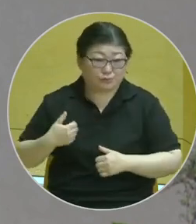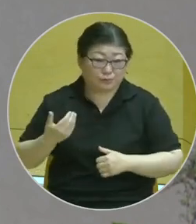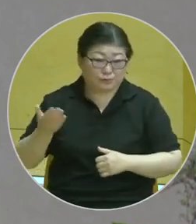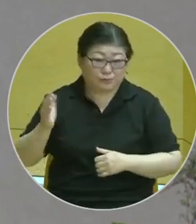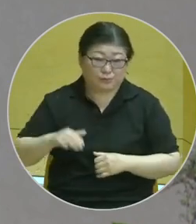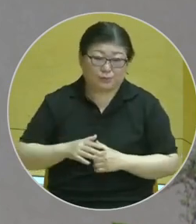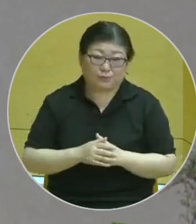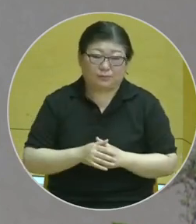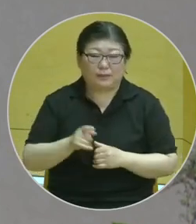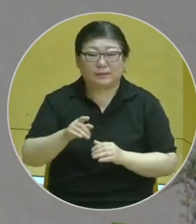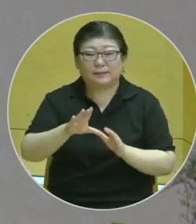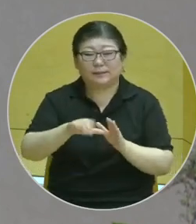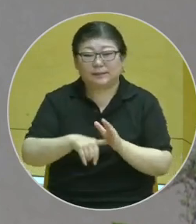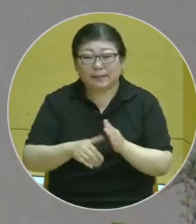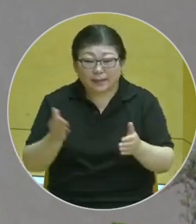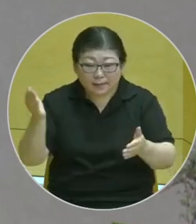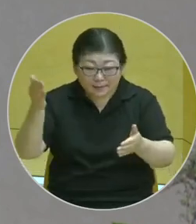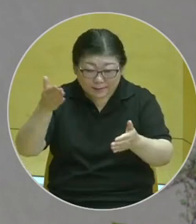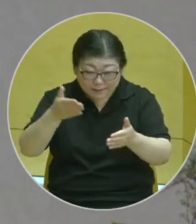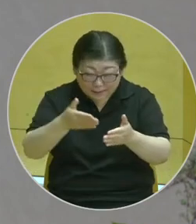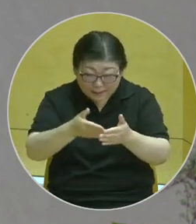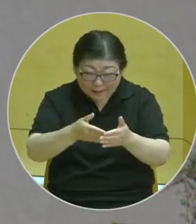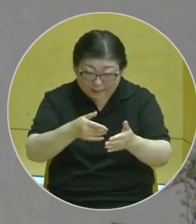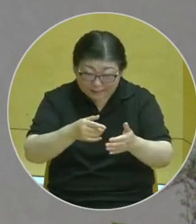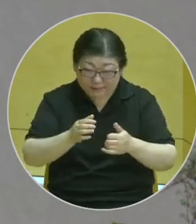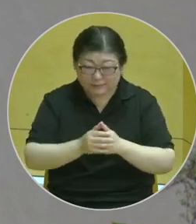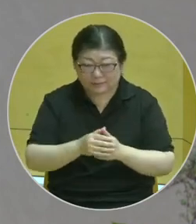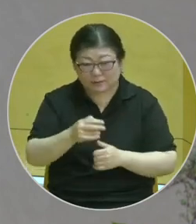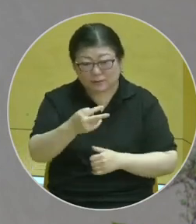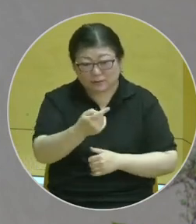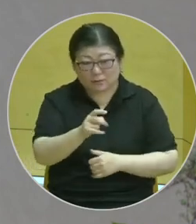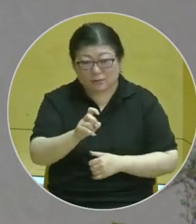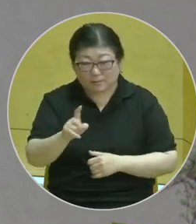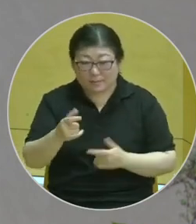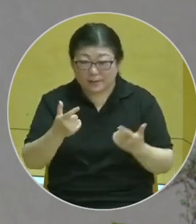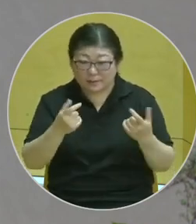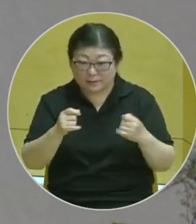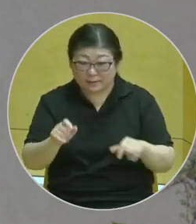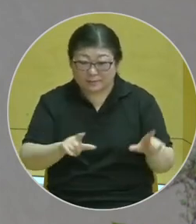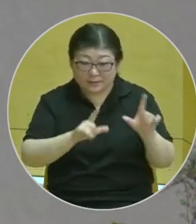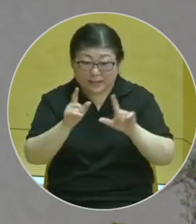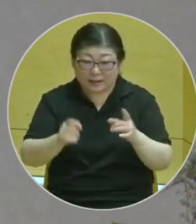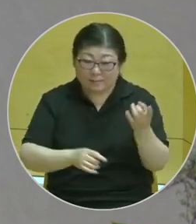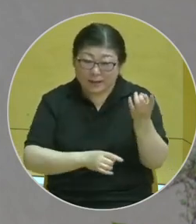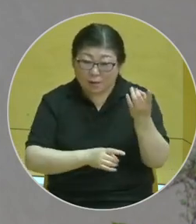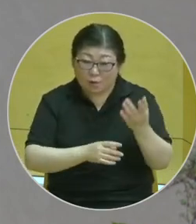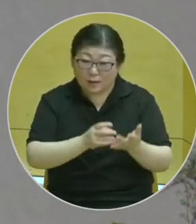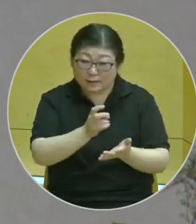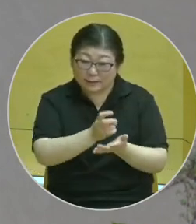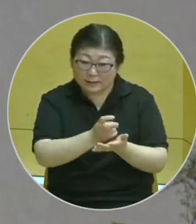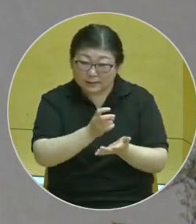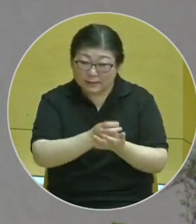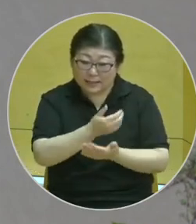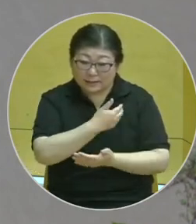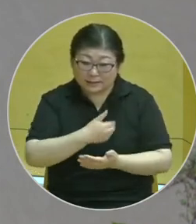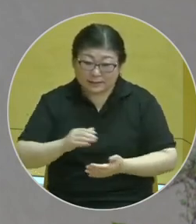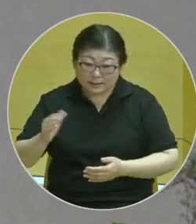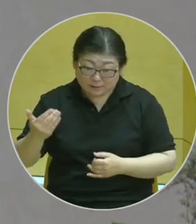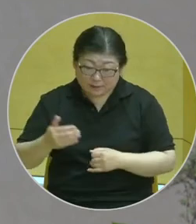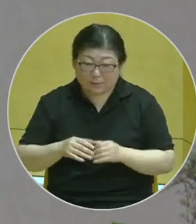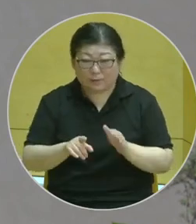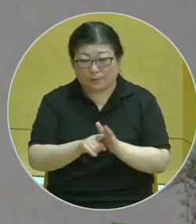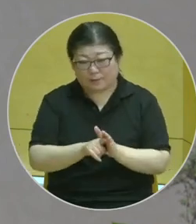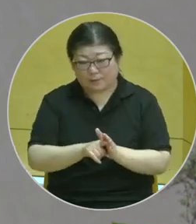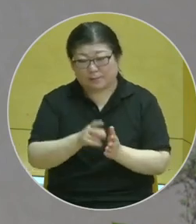그 시간 이르기까지 이 토마 처럼 우리 삶의 원칙 뜻 제자다 이미 원칙 믿음의